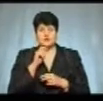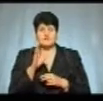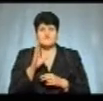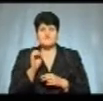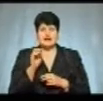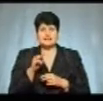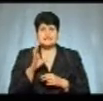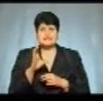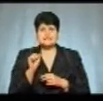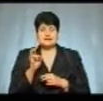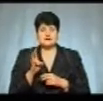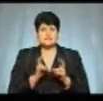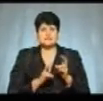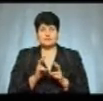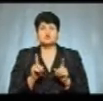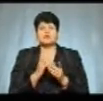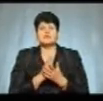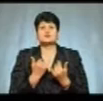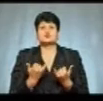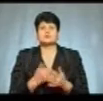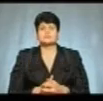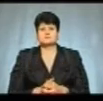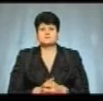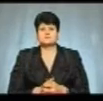Укрсанветзаводу. Що ми маємо на сьогодні?